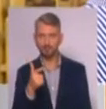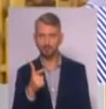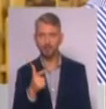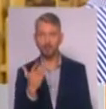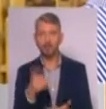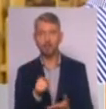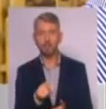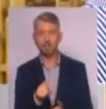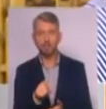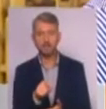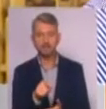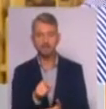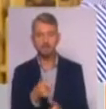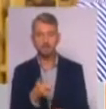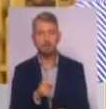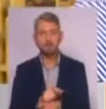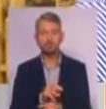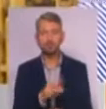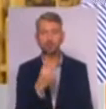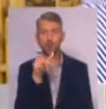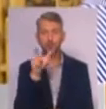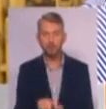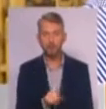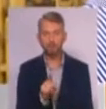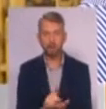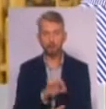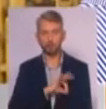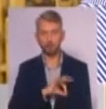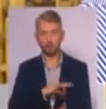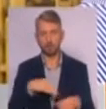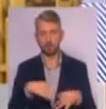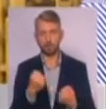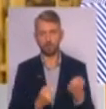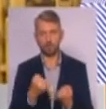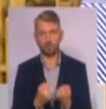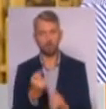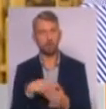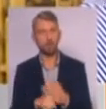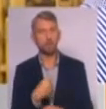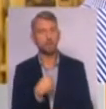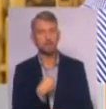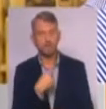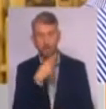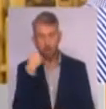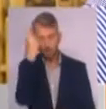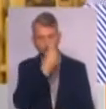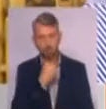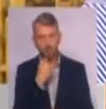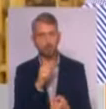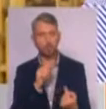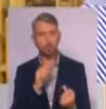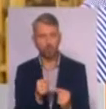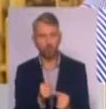можеш, більш ніж одна людина має користуватися автомобілем. Тому так. Я особисто